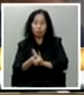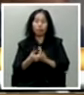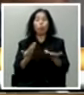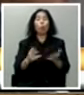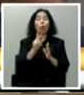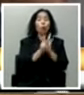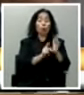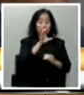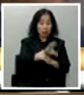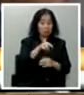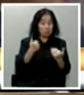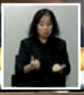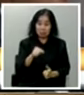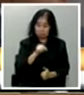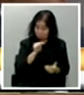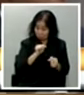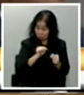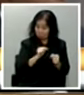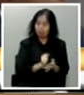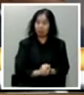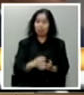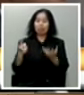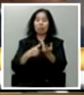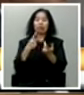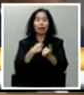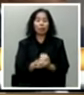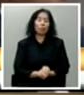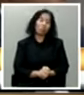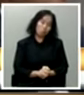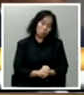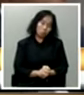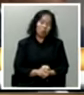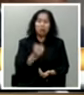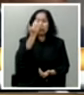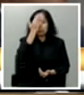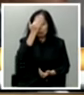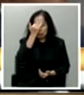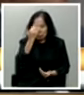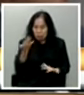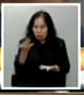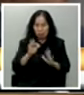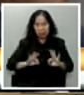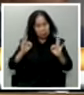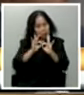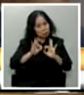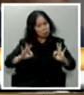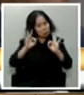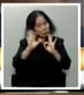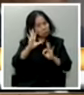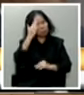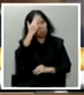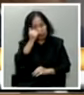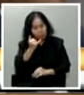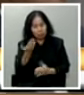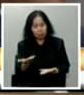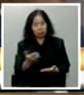ข้อนี้มานับคะแนนมันก็ตอบคำถามไม่ได้ว่าเรื่องนี้เนี่ยมันจำเป็นหรือไม่และที่ส